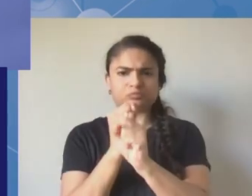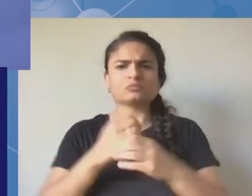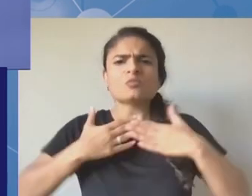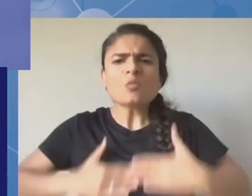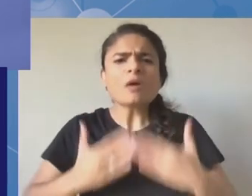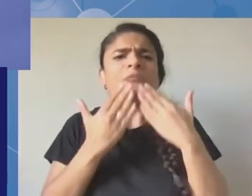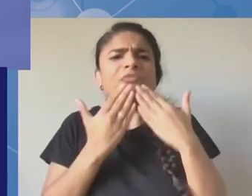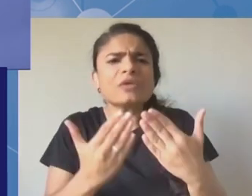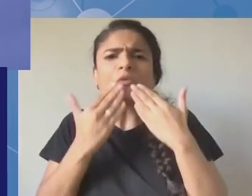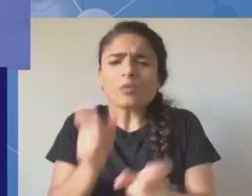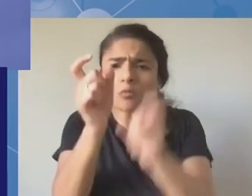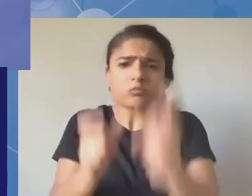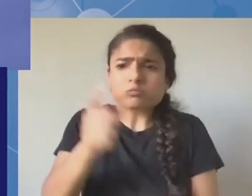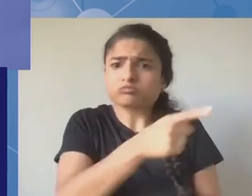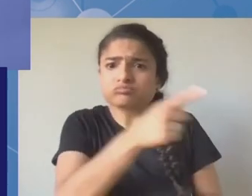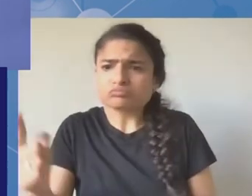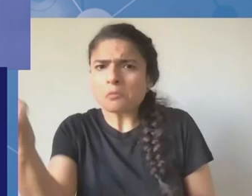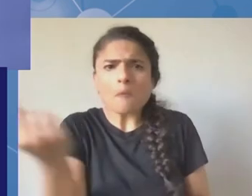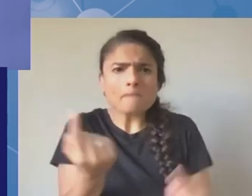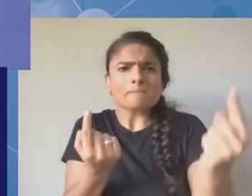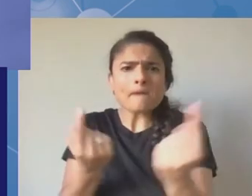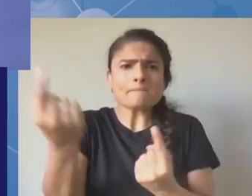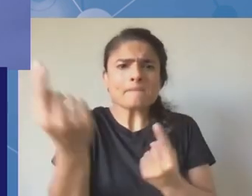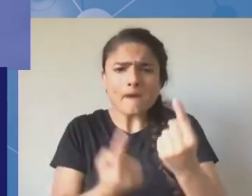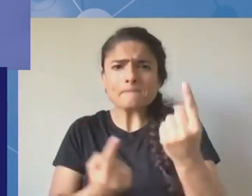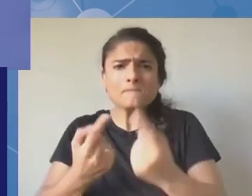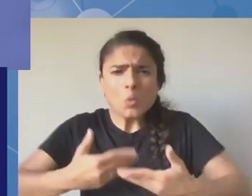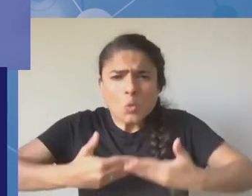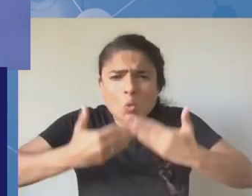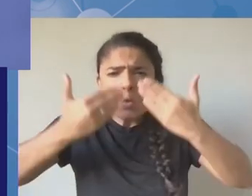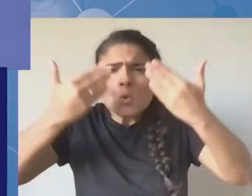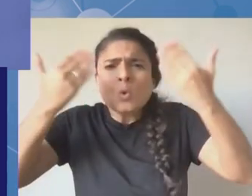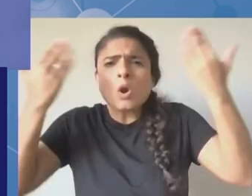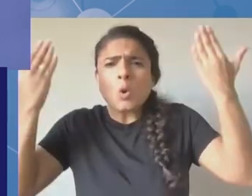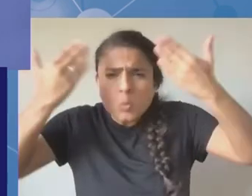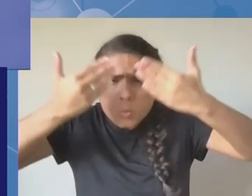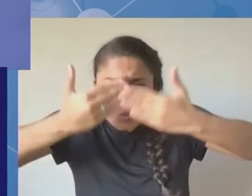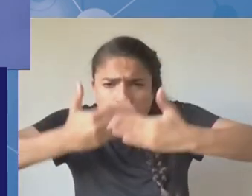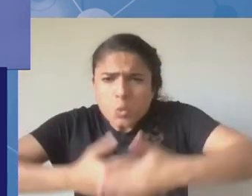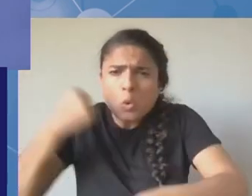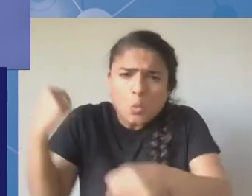على الحضور وعلى الذين اتصلوا معنا عن طريق